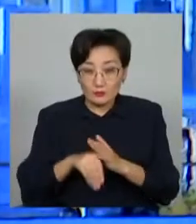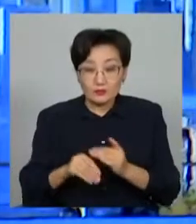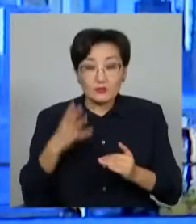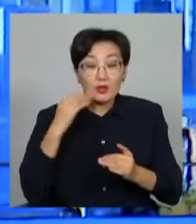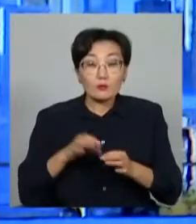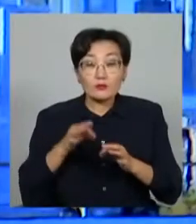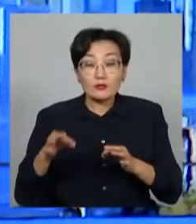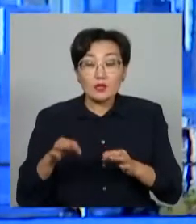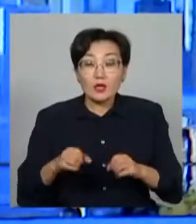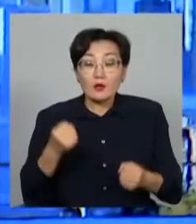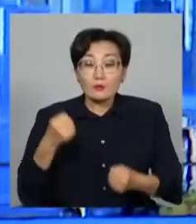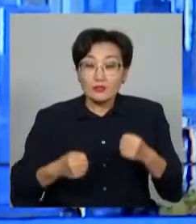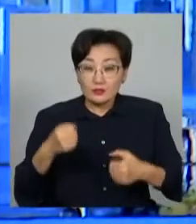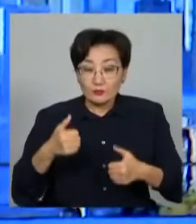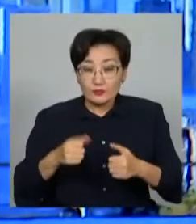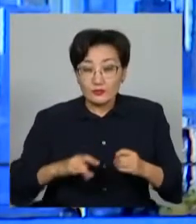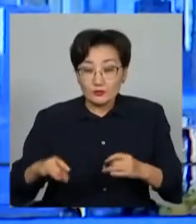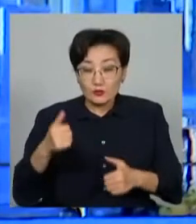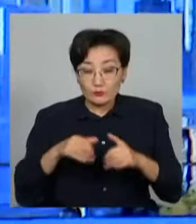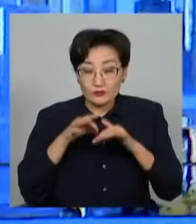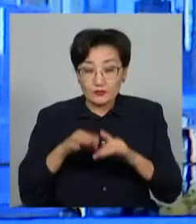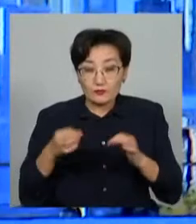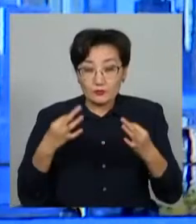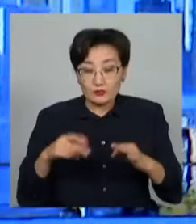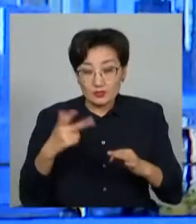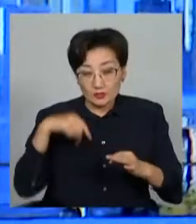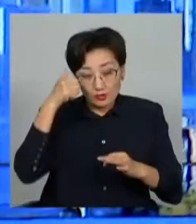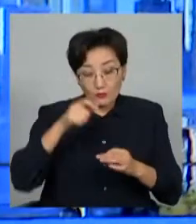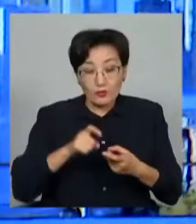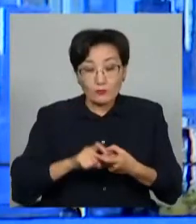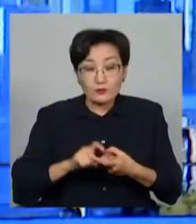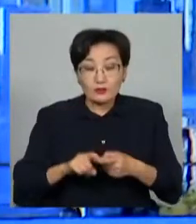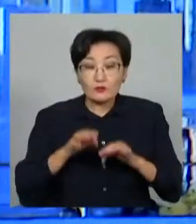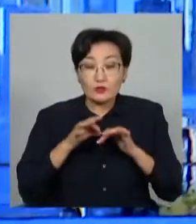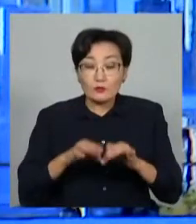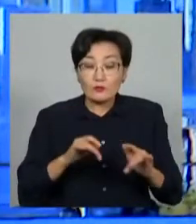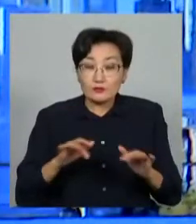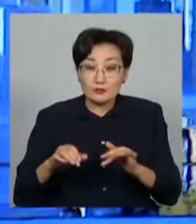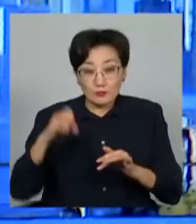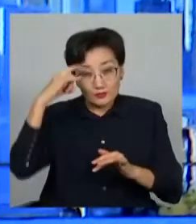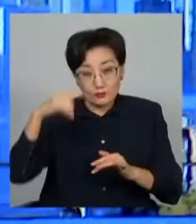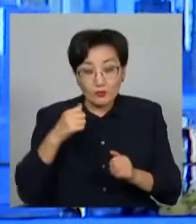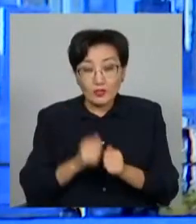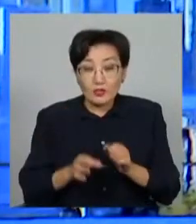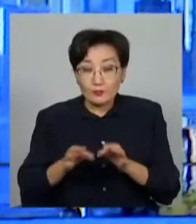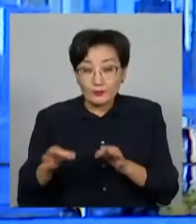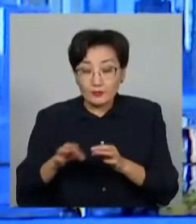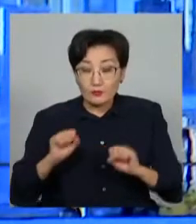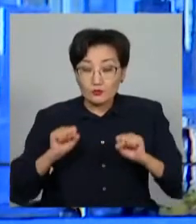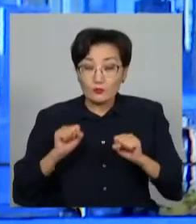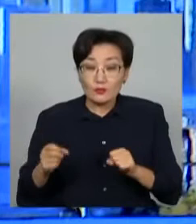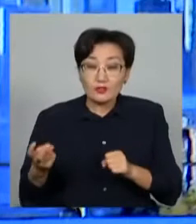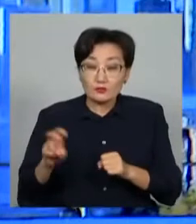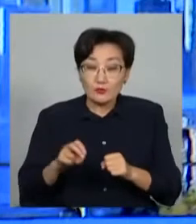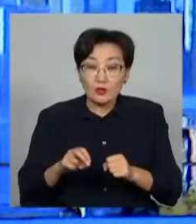Алматы облысында автобиатлоннан республикалық турнир өтті. Тәуелсіздігіміздің 30 жылдығы қарсаңында ұйымдастырылған шараға еліміздің түкпір-түкпірінен спортшылар келіп